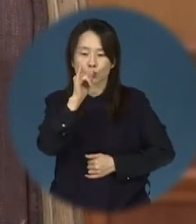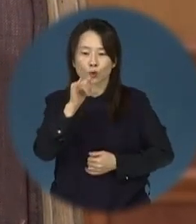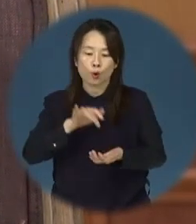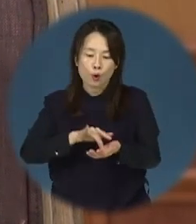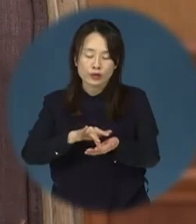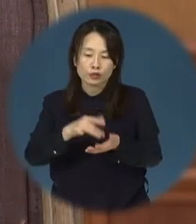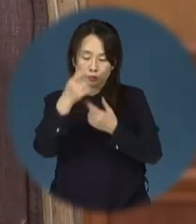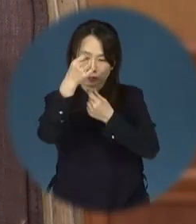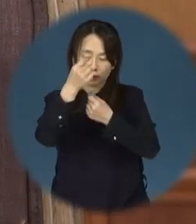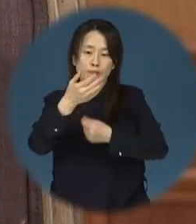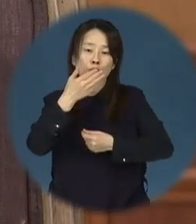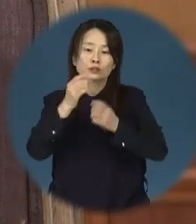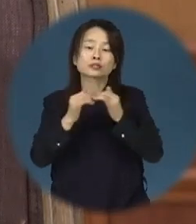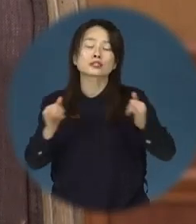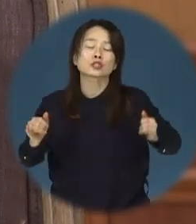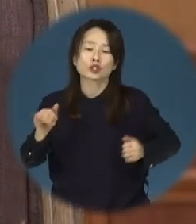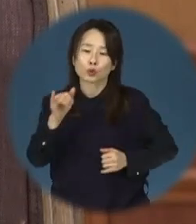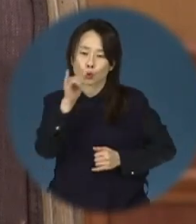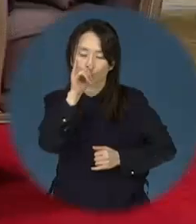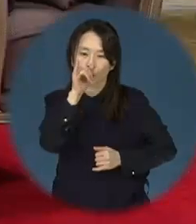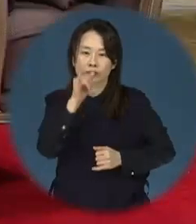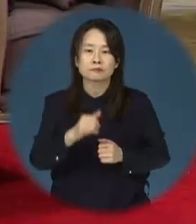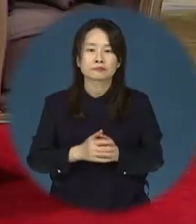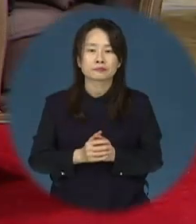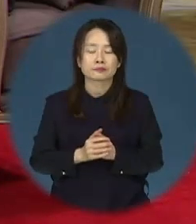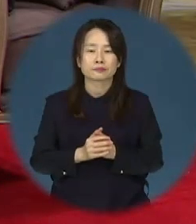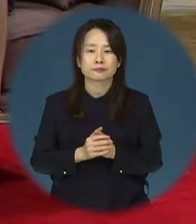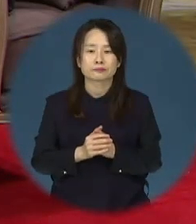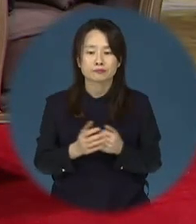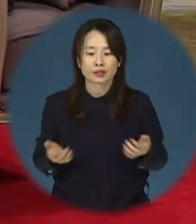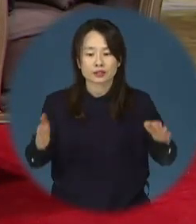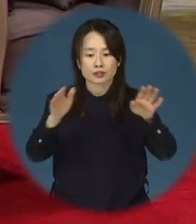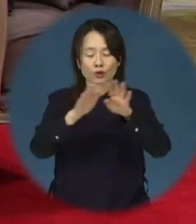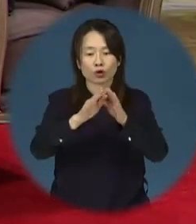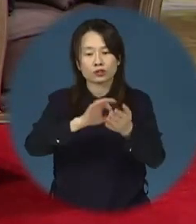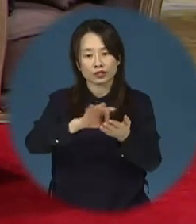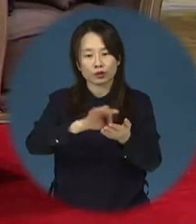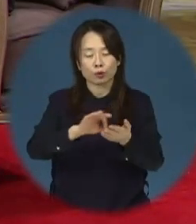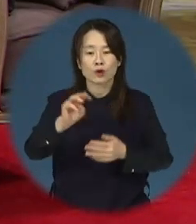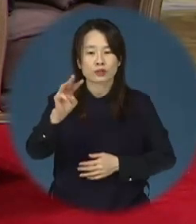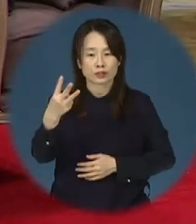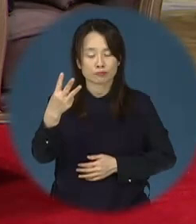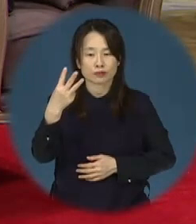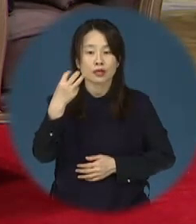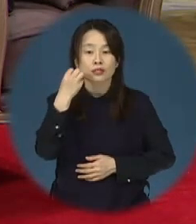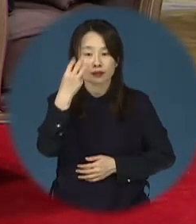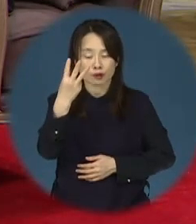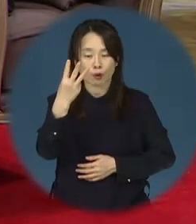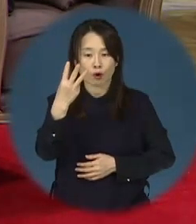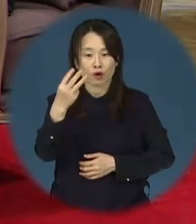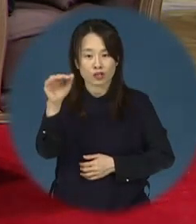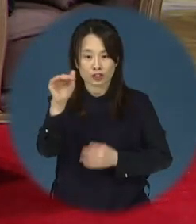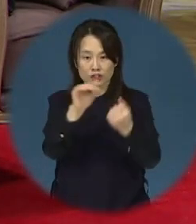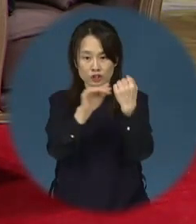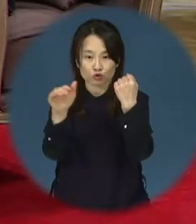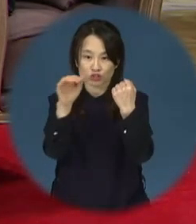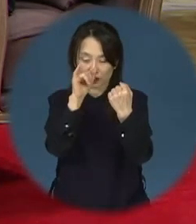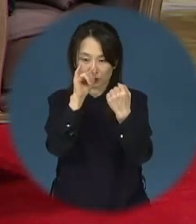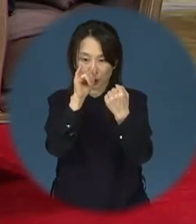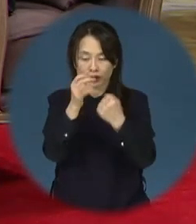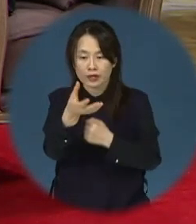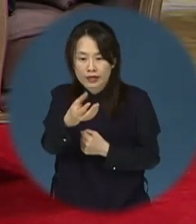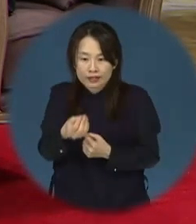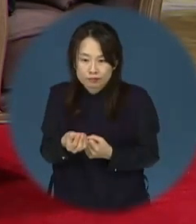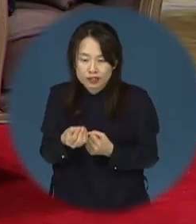잘 챙겨 먹고. 그리고 뭐 집도 시설 이용 3개월 이런 어떤 기준이 있으면 예. 임대주택